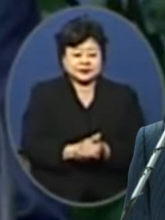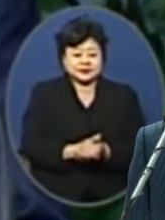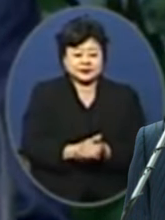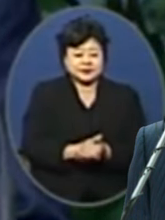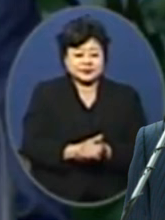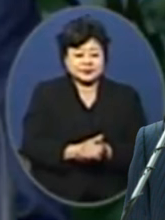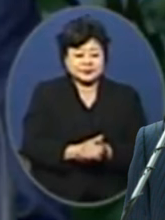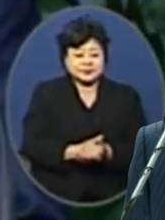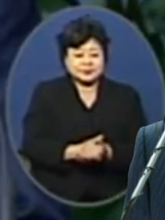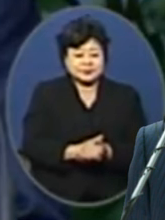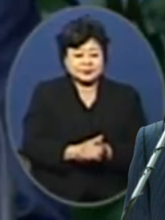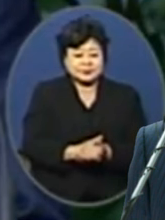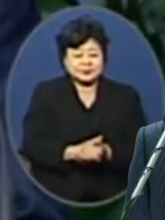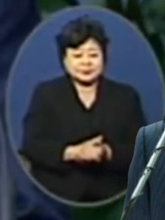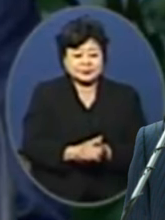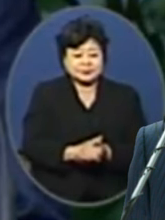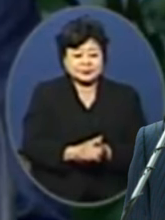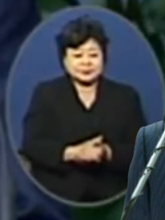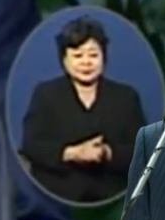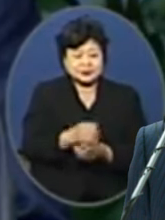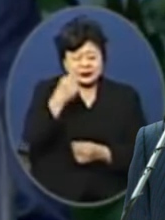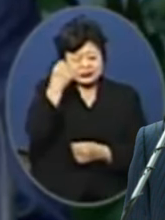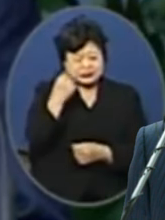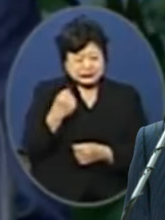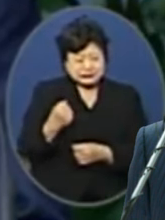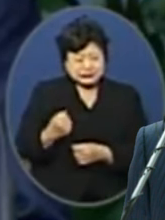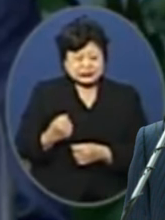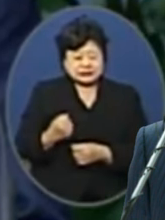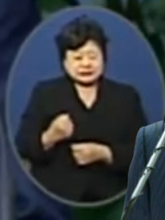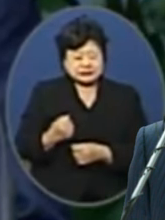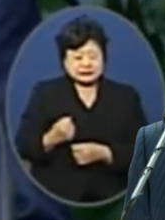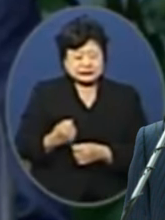깨어졌습니다 달 낡은